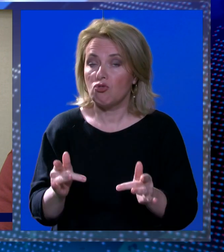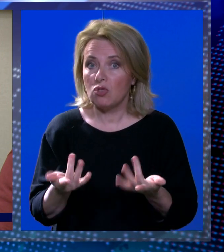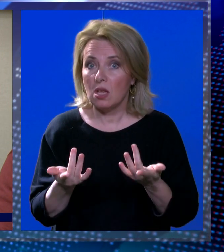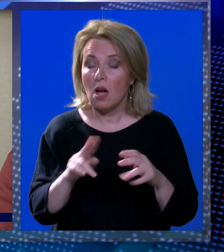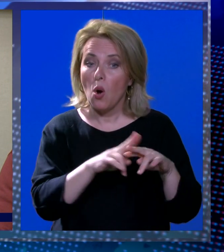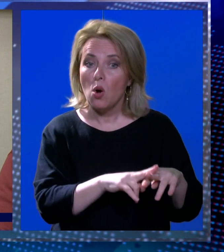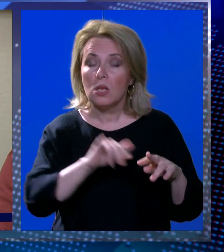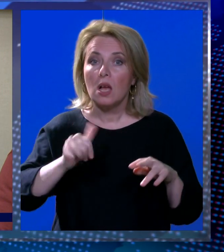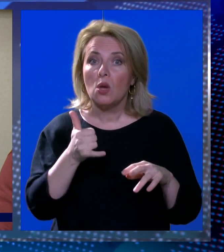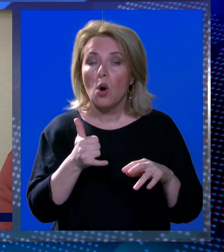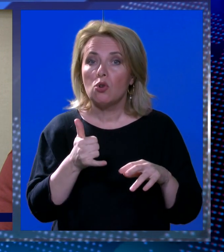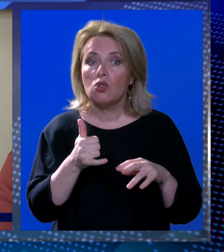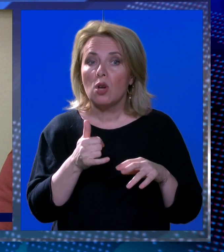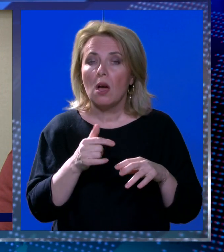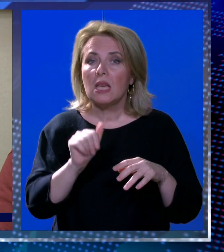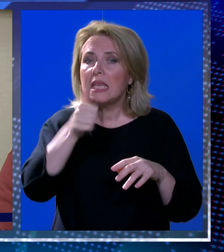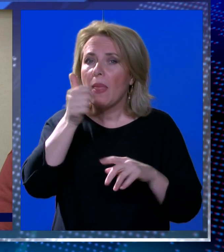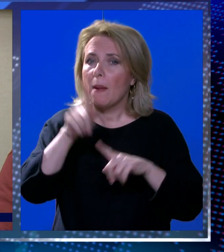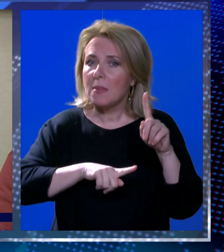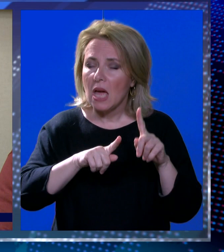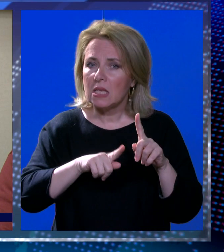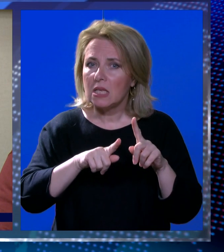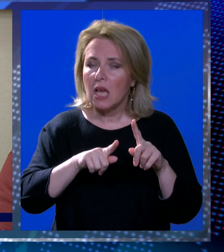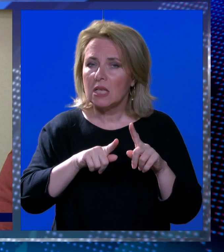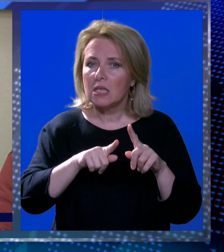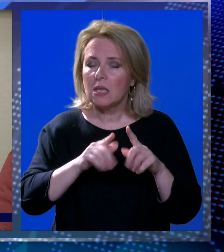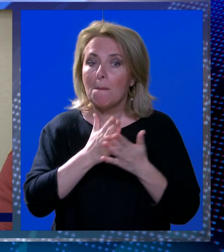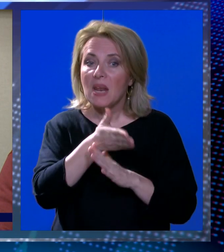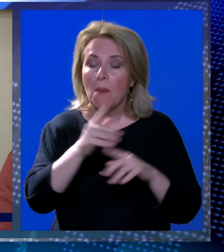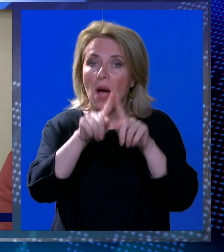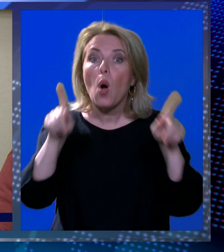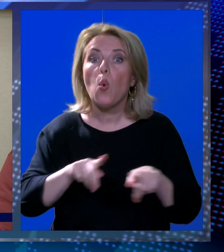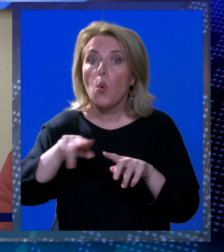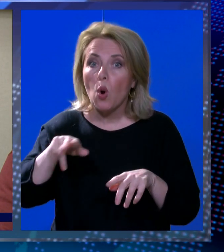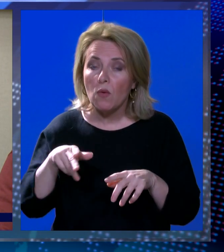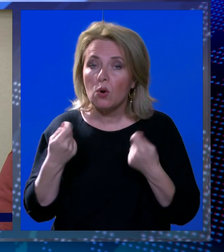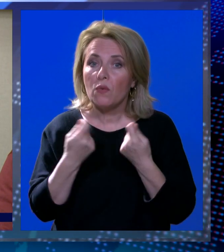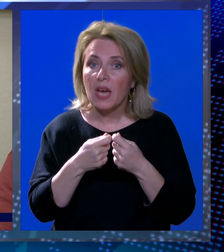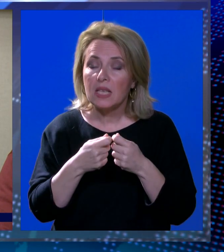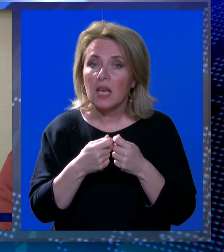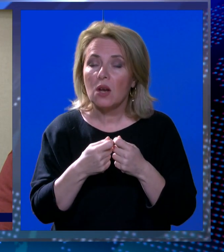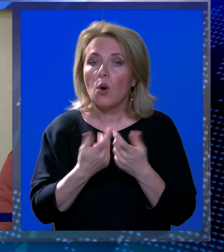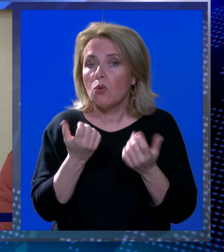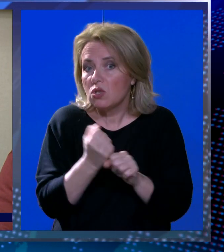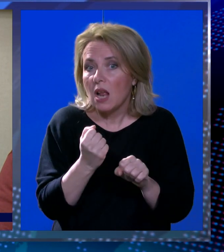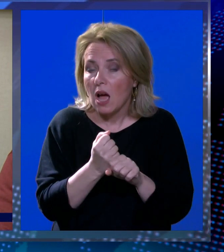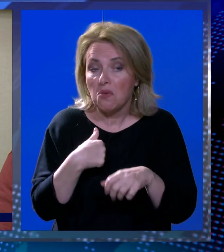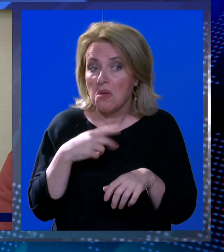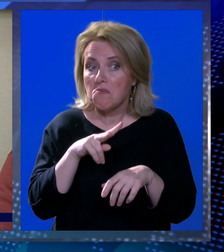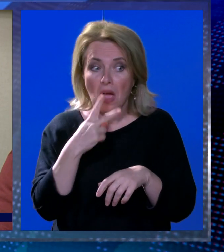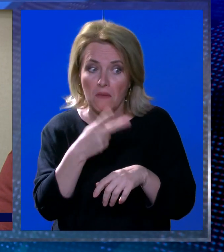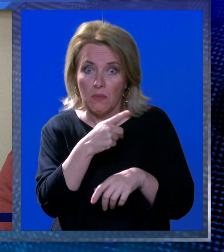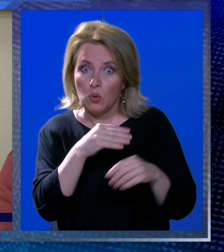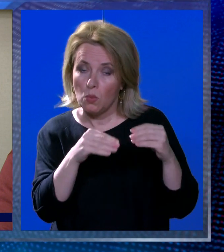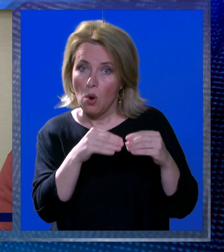završili i ostalo još ovih ugovornih mjesec dana što se tiče samih radova. Dakle,